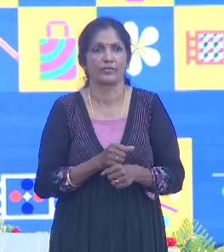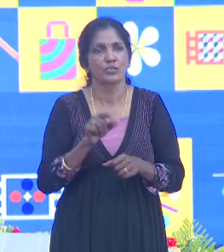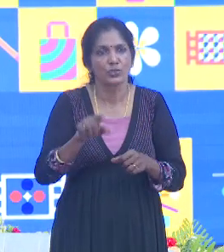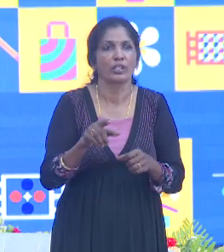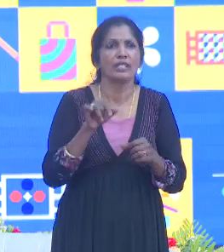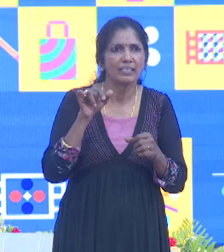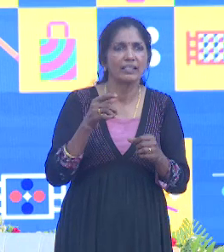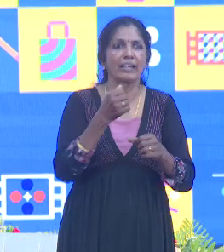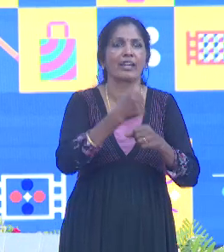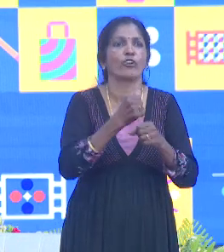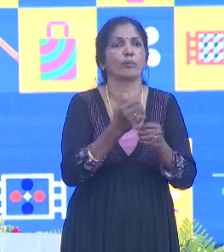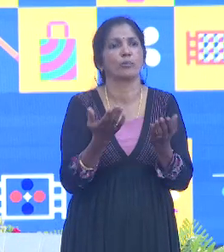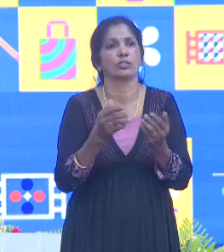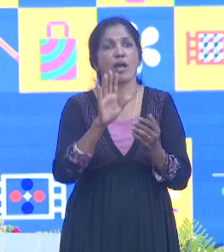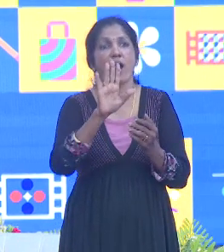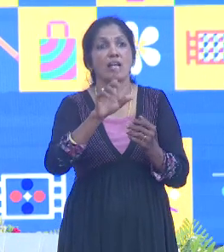സൗകര്യമൊരുക്കി കൊടുക്കാൻ